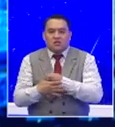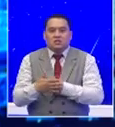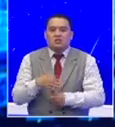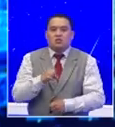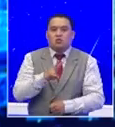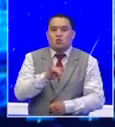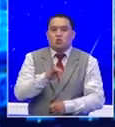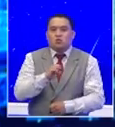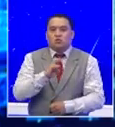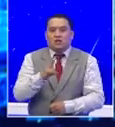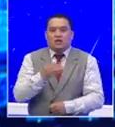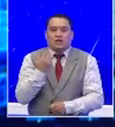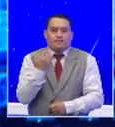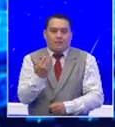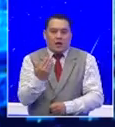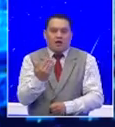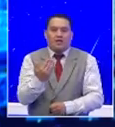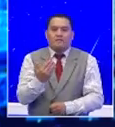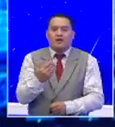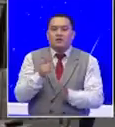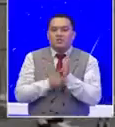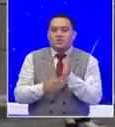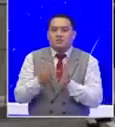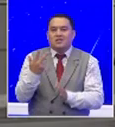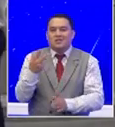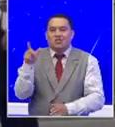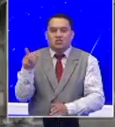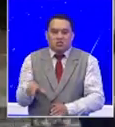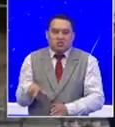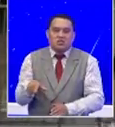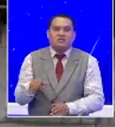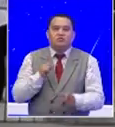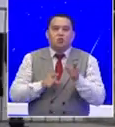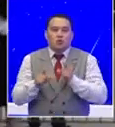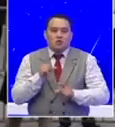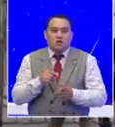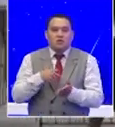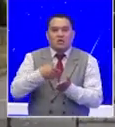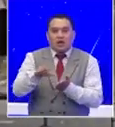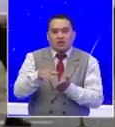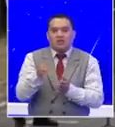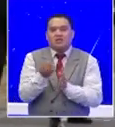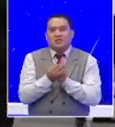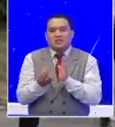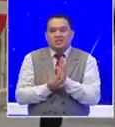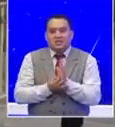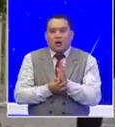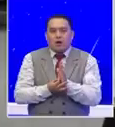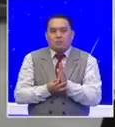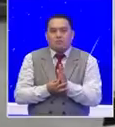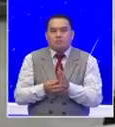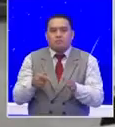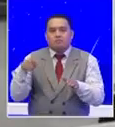центра тестирования Наужан Дидарбекова. По ее сведениям, 73 абитуриента не допустили к сдаче тестирования из-за